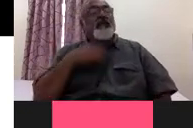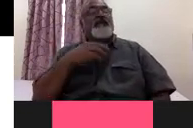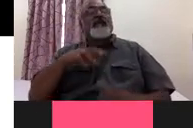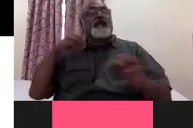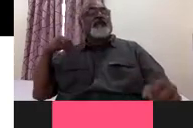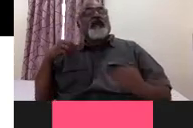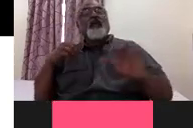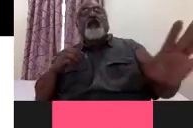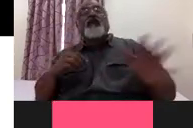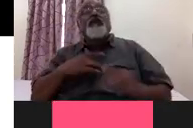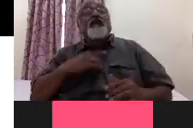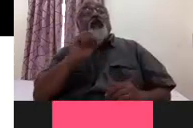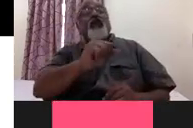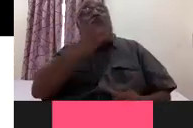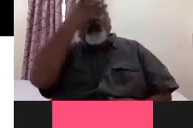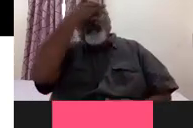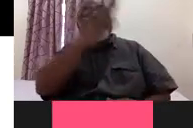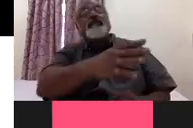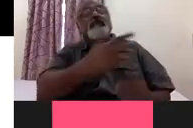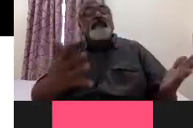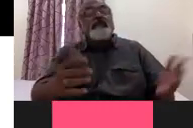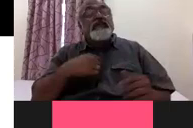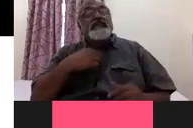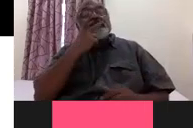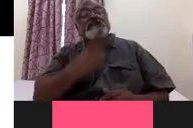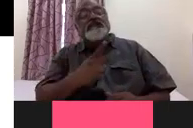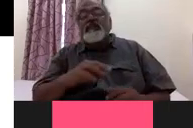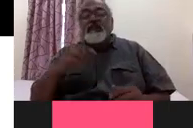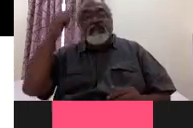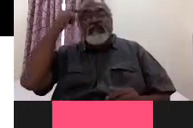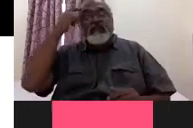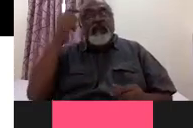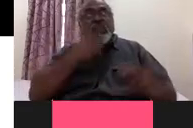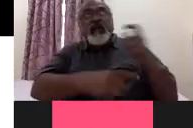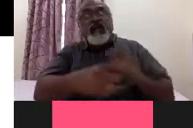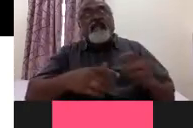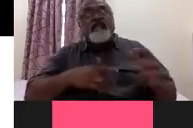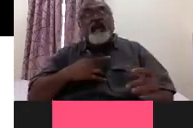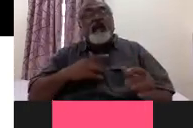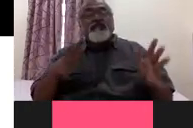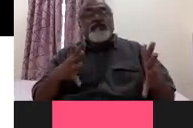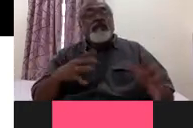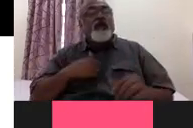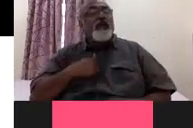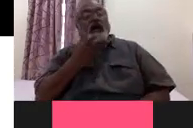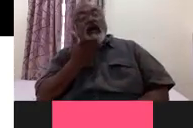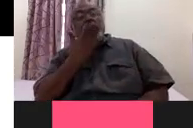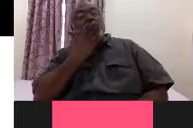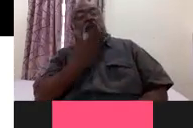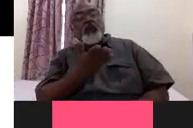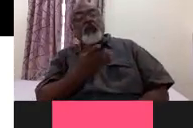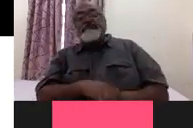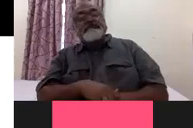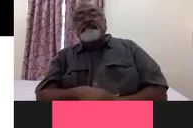उसको प्रॉब्लम्स क्या है. आप ऊपर से देखते हो और अपने पर्सपेक्टिव से देखते हो, आप अपने बेसिक, आप अपने ग्राउंड नॉर्म्स से आप देखते हो कि उसको क्या इश्यूज हो सकते